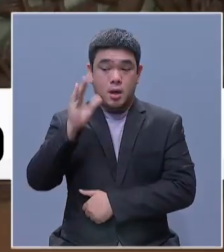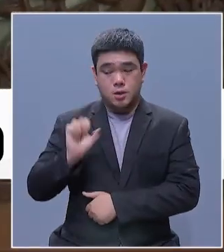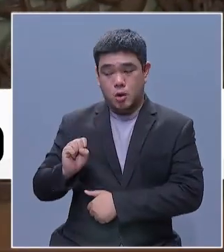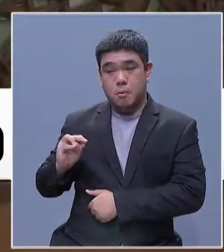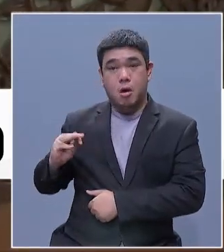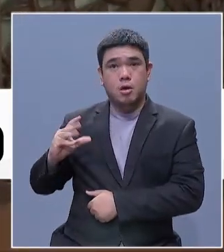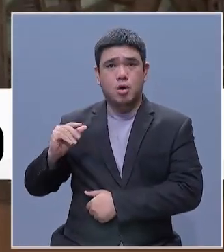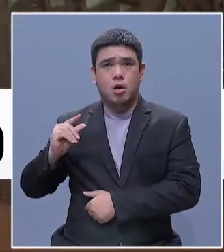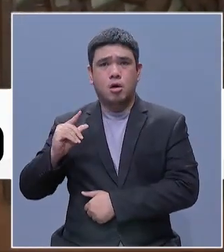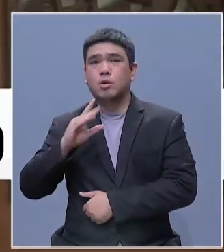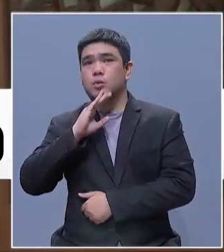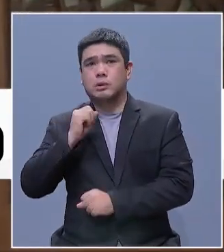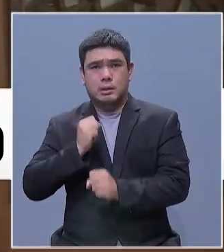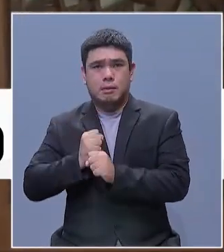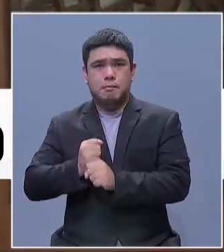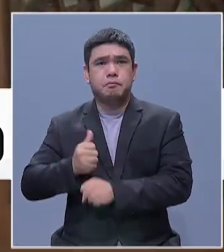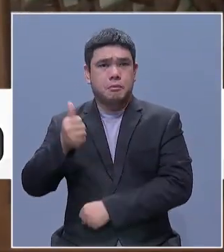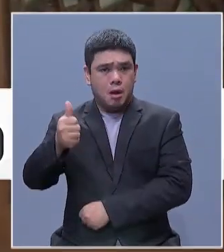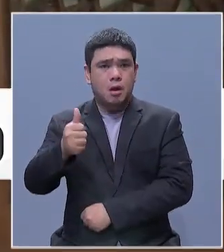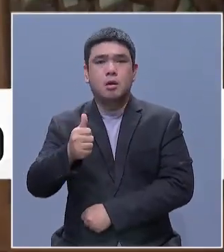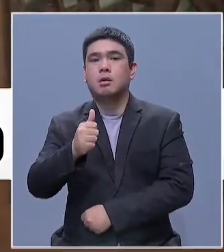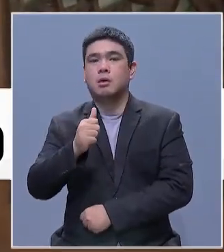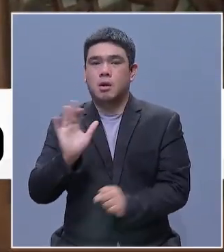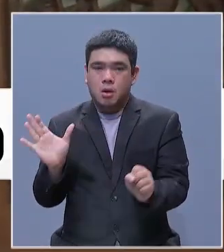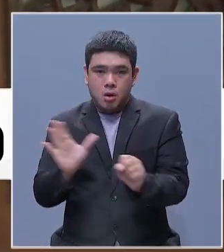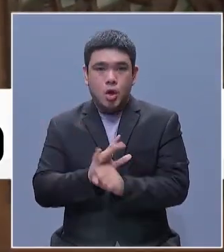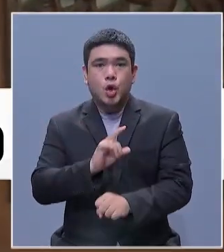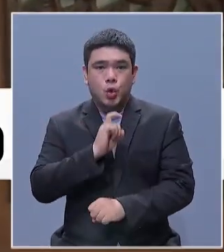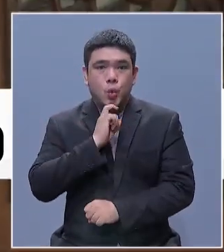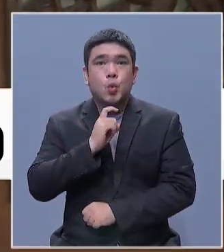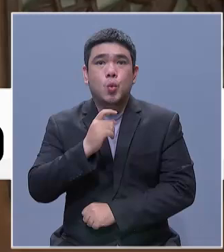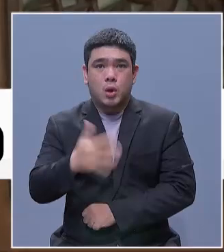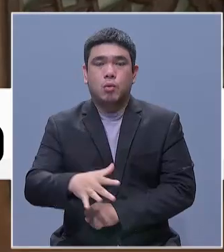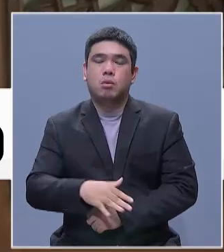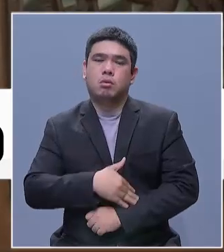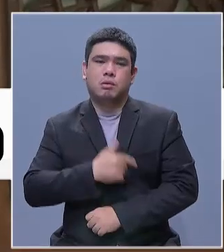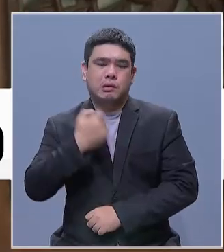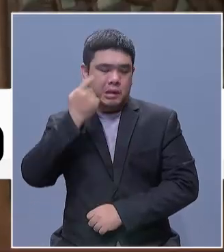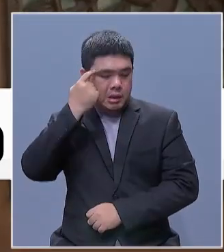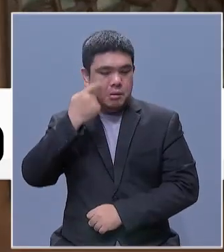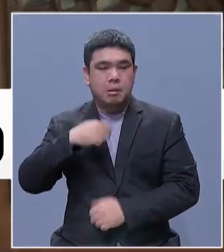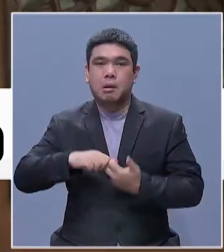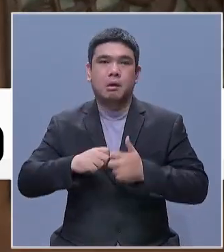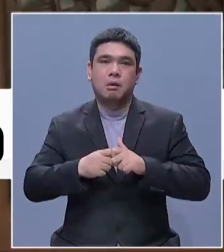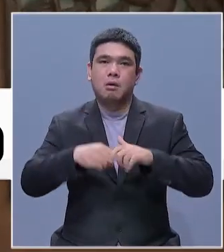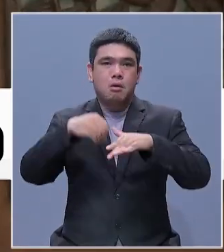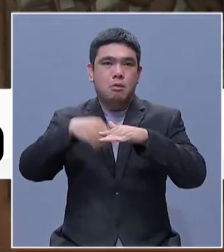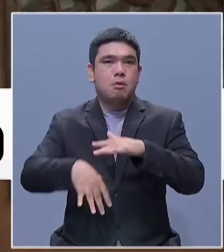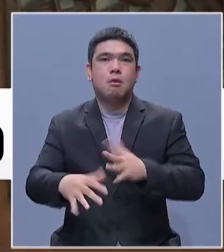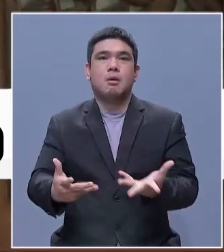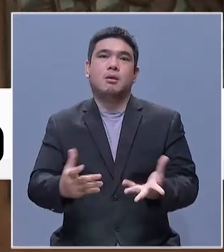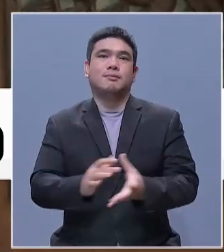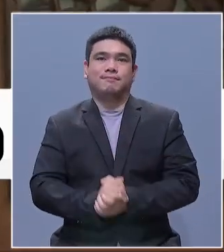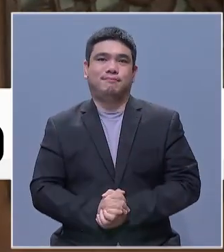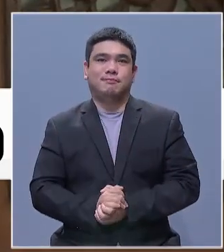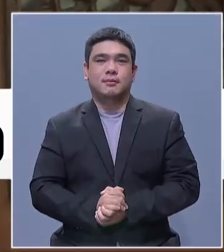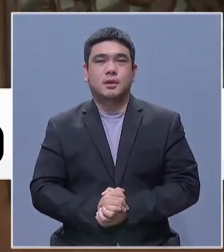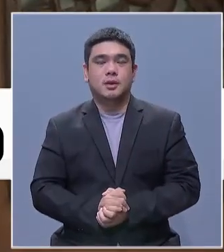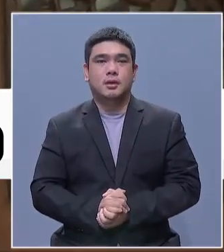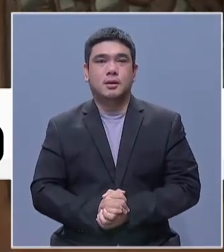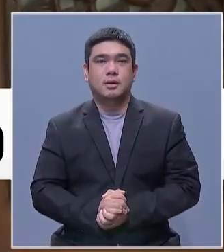ก็เป็นแบบงานได้อย่างเป็นสมรรถภาพอยู่แล้วนะครับไม่มีตกหล่นอยู่แล้วตรงนี้นะครับ